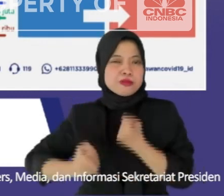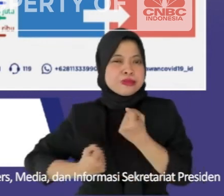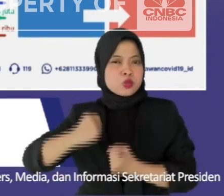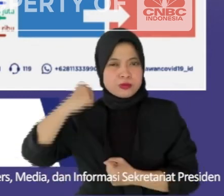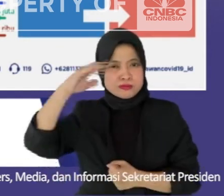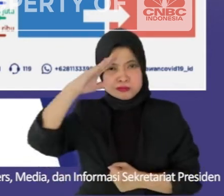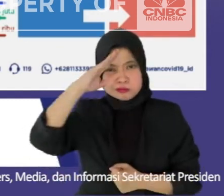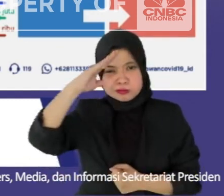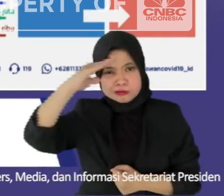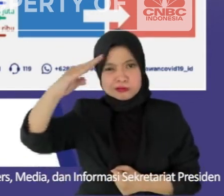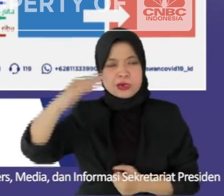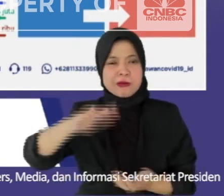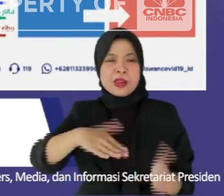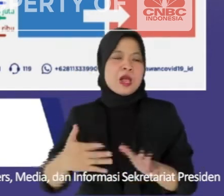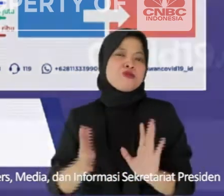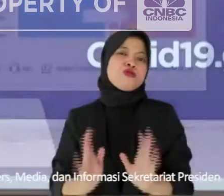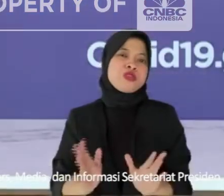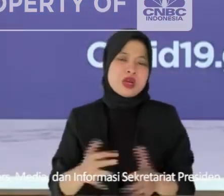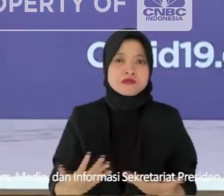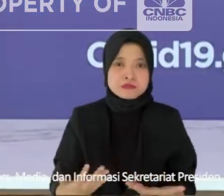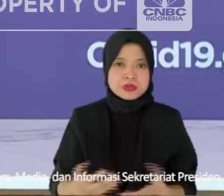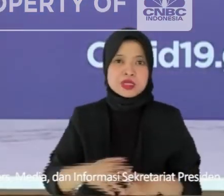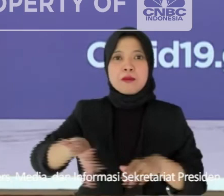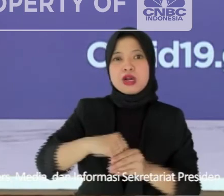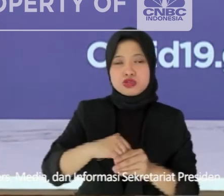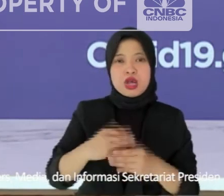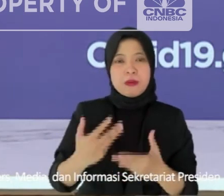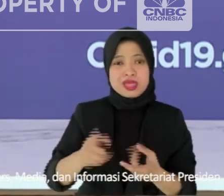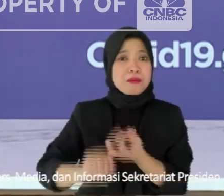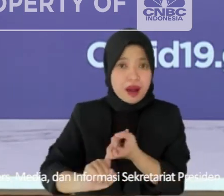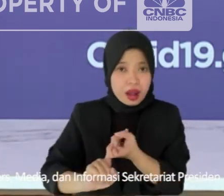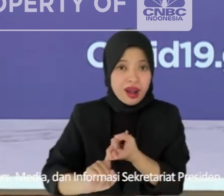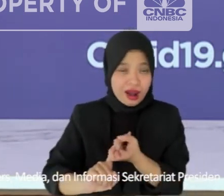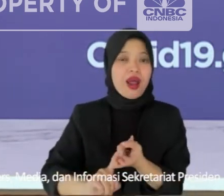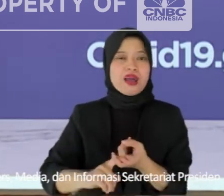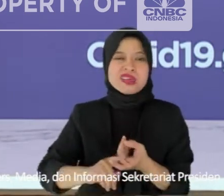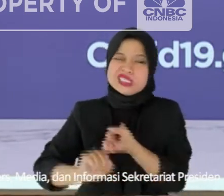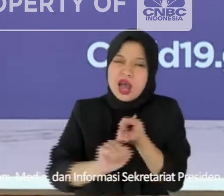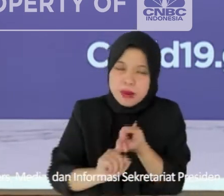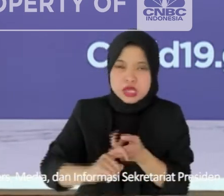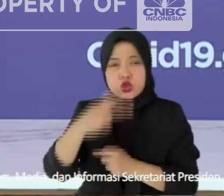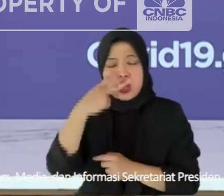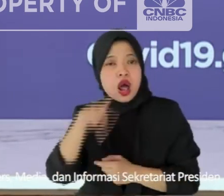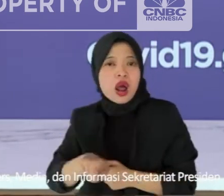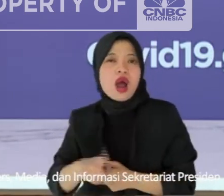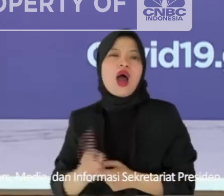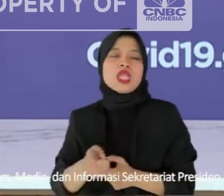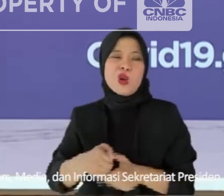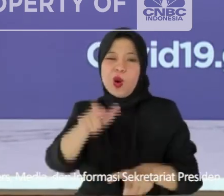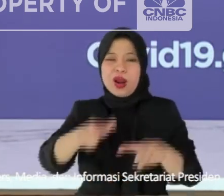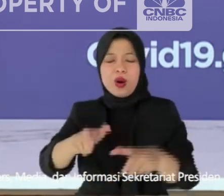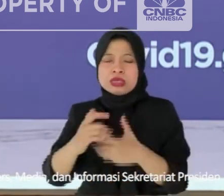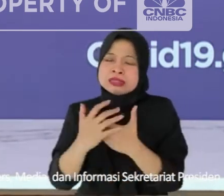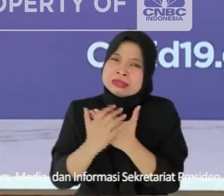telah gugur termasuk diantaranya adalah kolega kerabat saudara dan